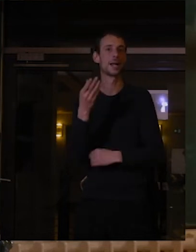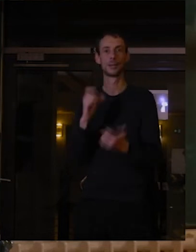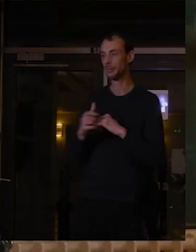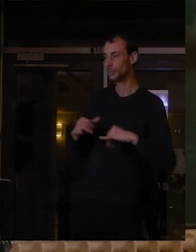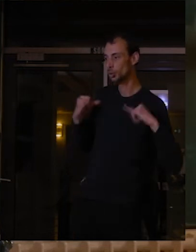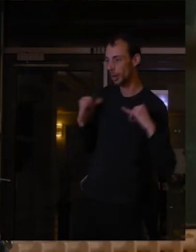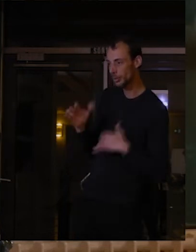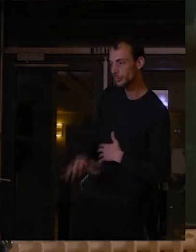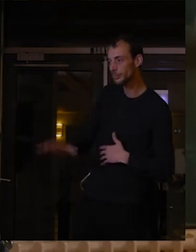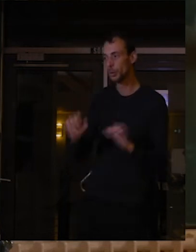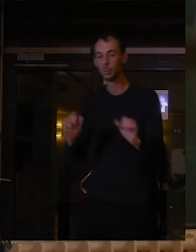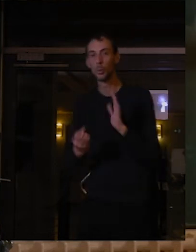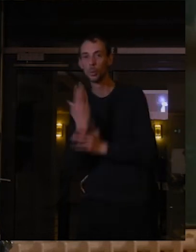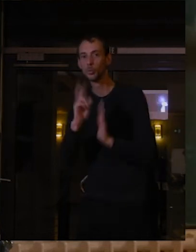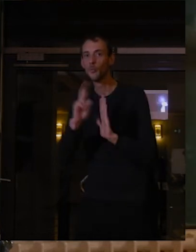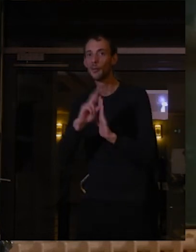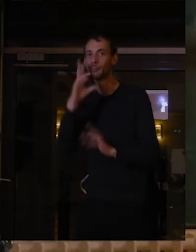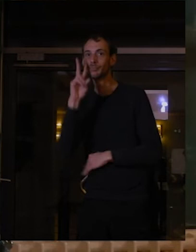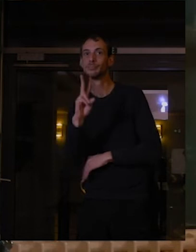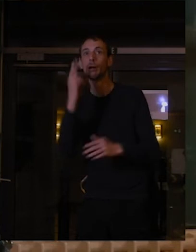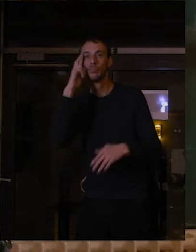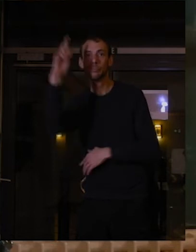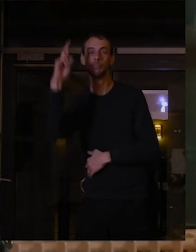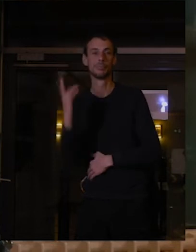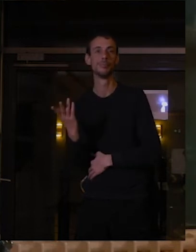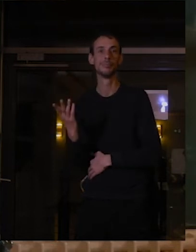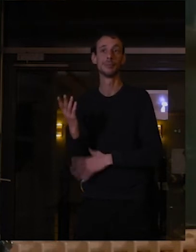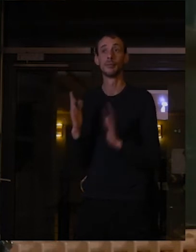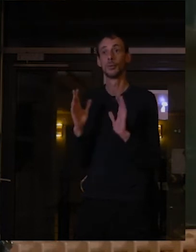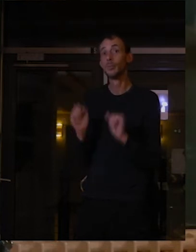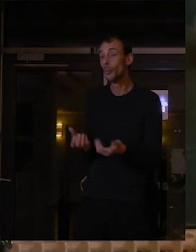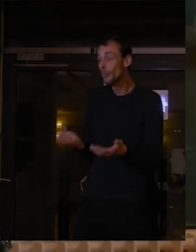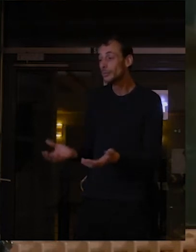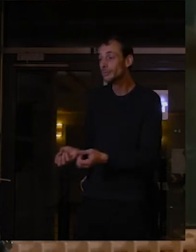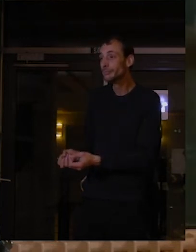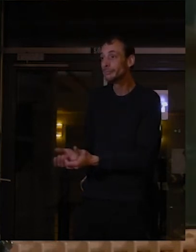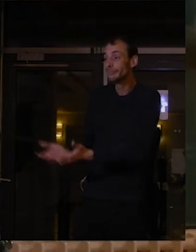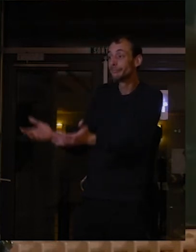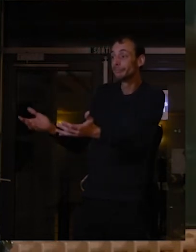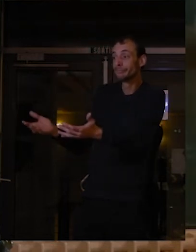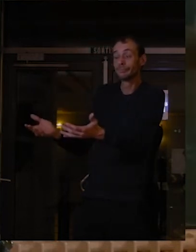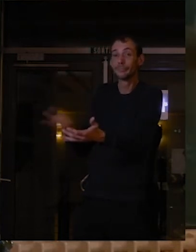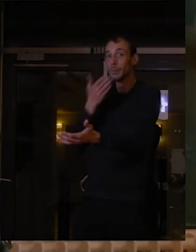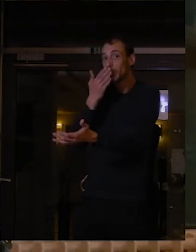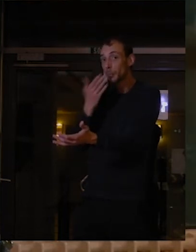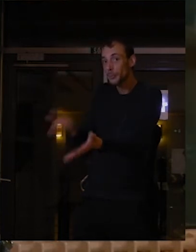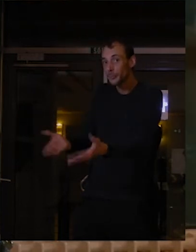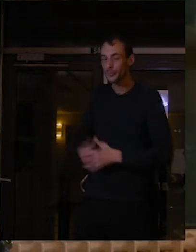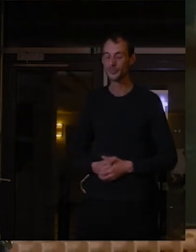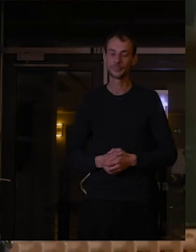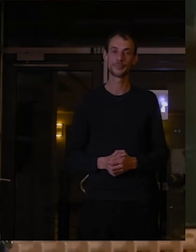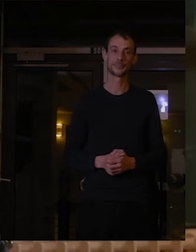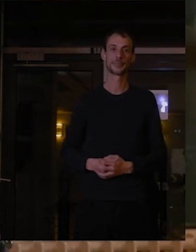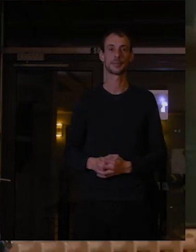avoir des nouvelles références et puis peut-être développer alors une compétence en la matière. Il faut